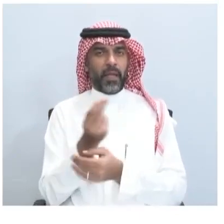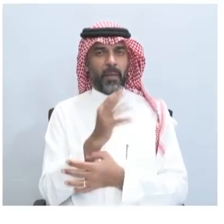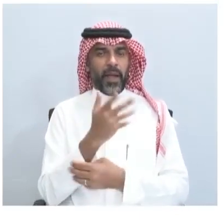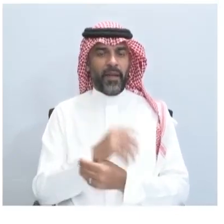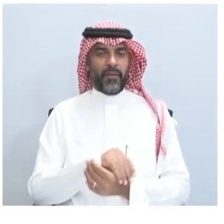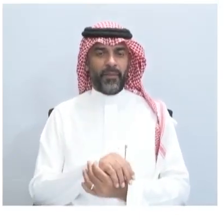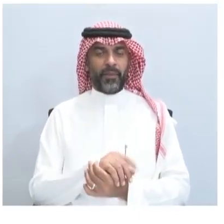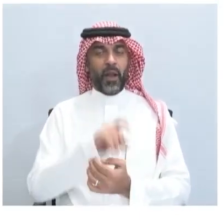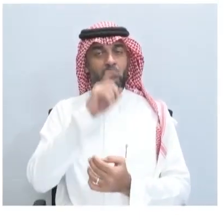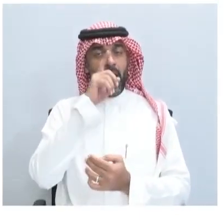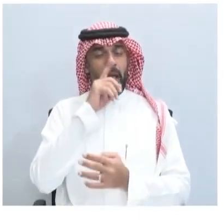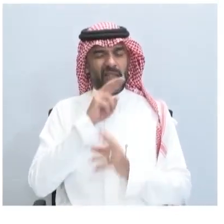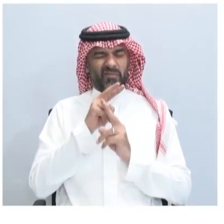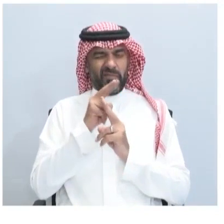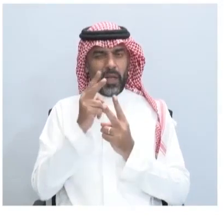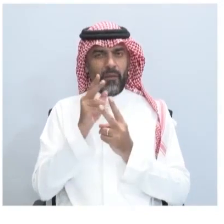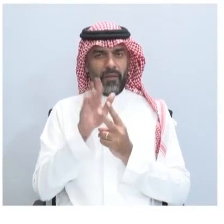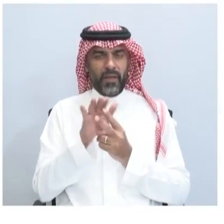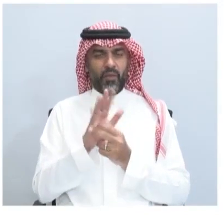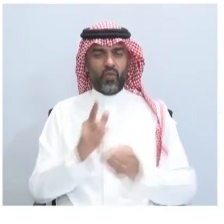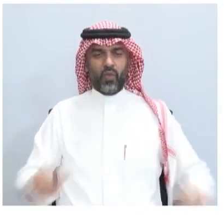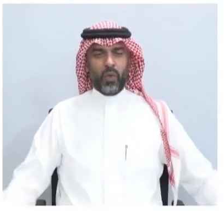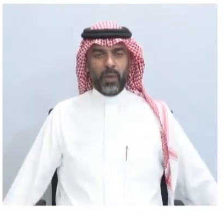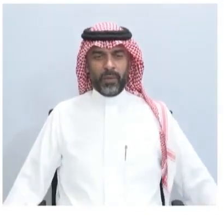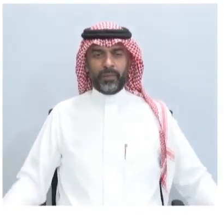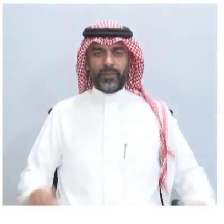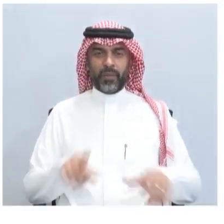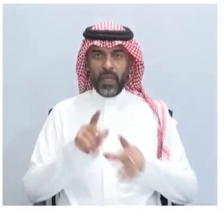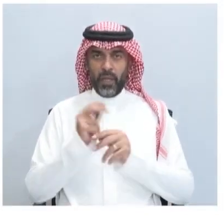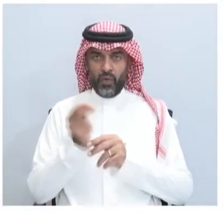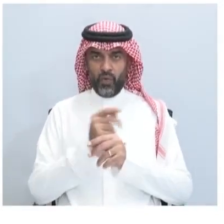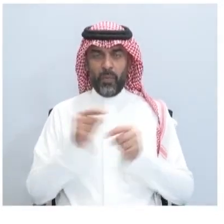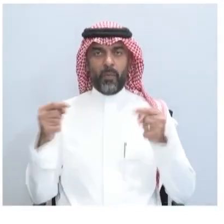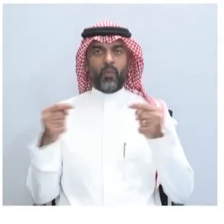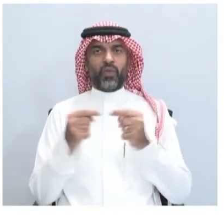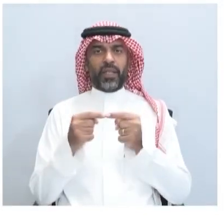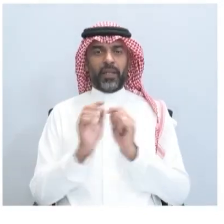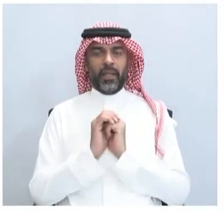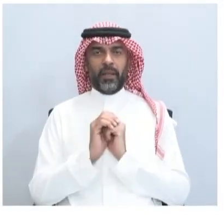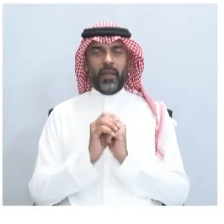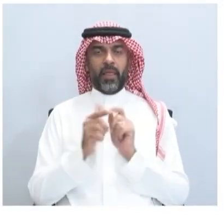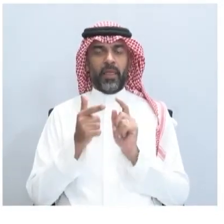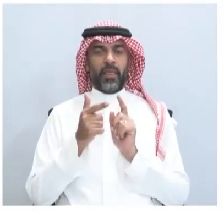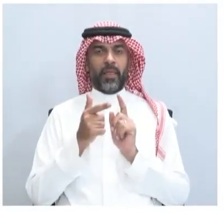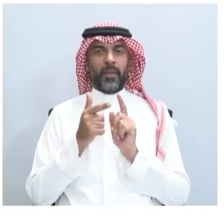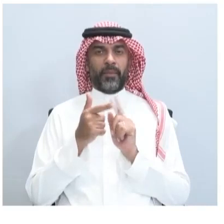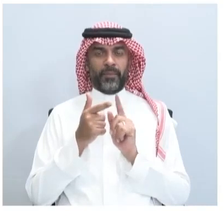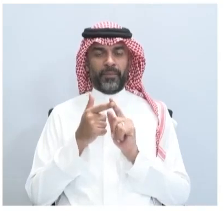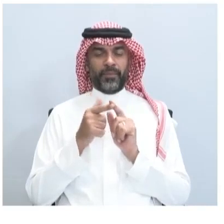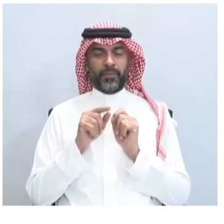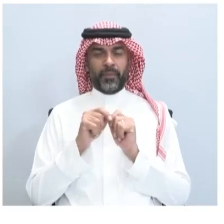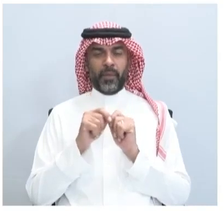لا بد من تغيير اولا هي تكتب متصله بها ثانيا بما ان